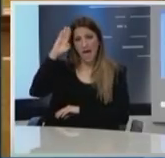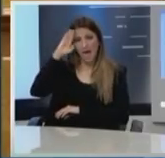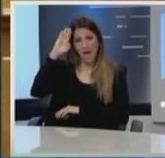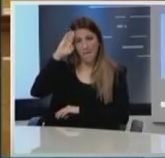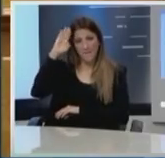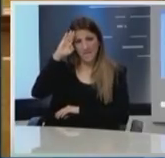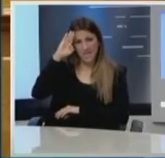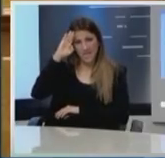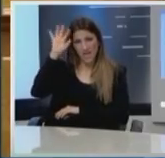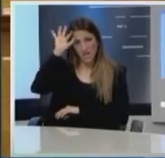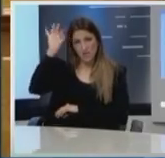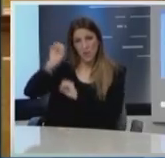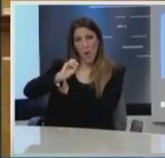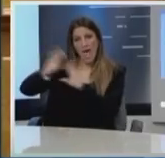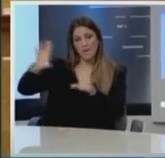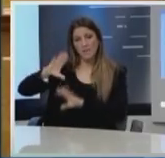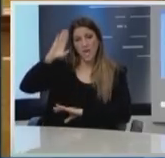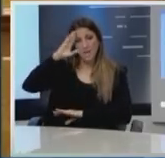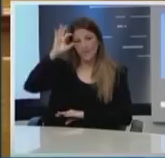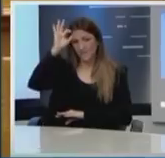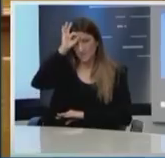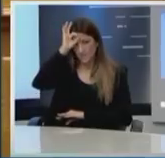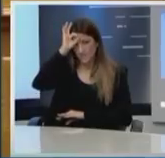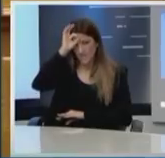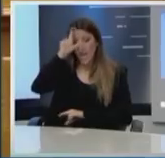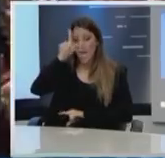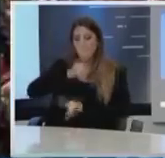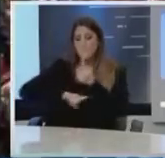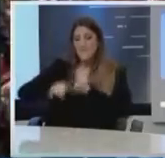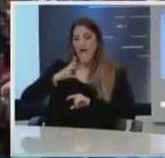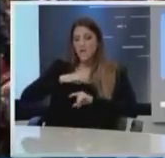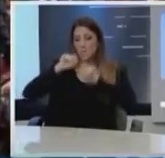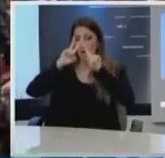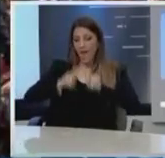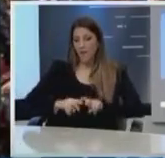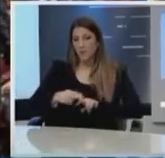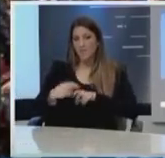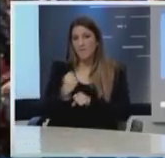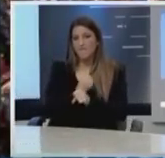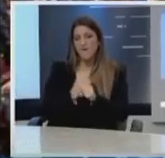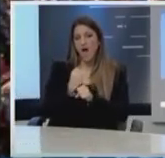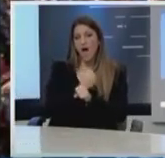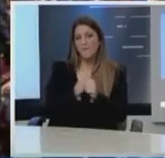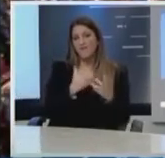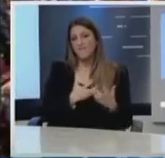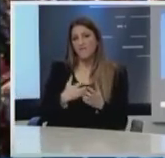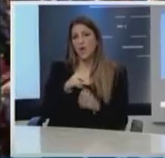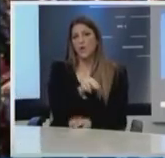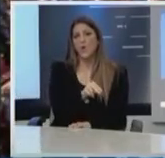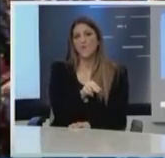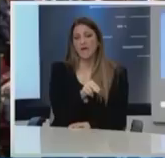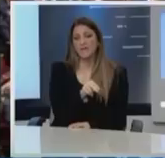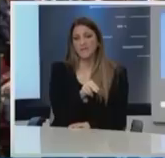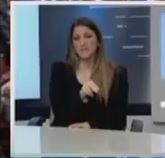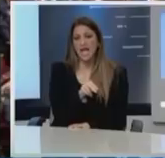πάρει τις πληροφορίες από το FBI για εκείνους οι οποίοι ελέγχονται για την Νοβάρτης? Δεν το ήξερε λοιπόν ο